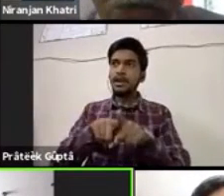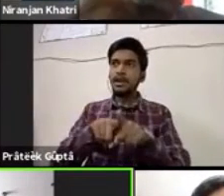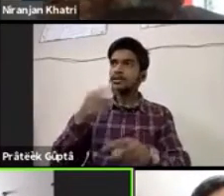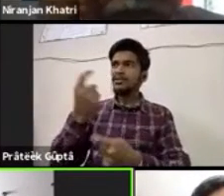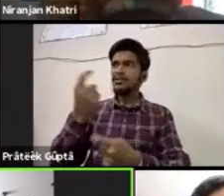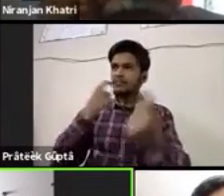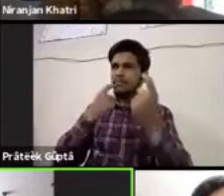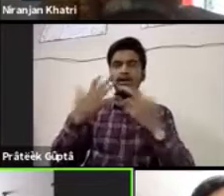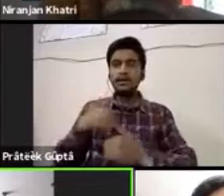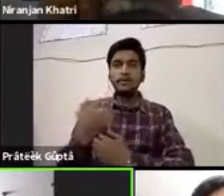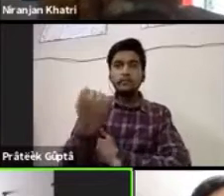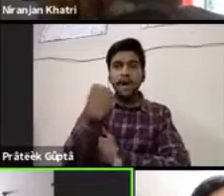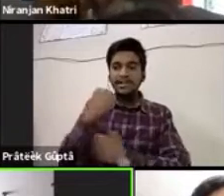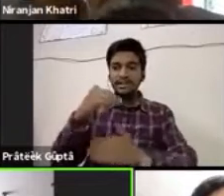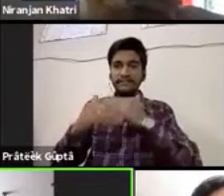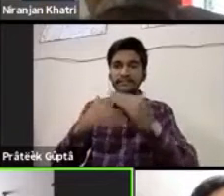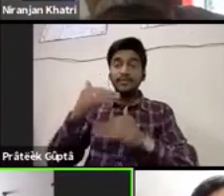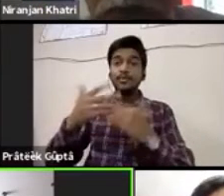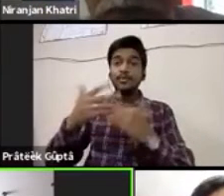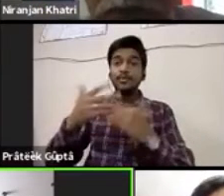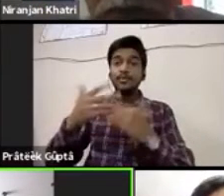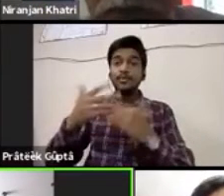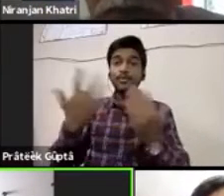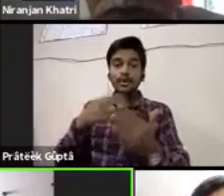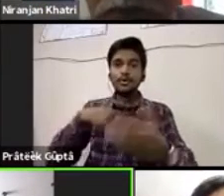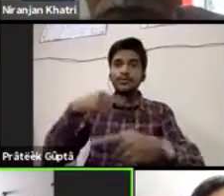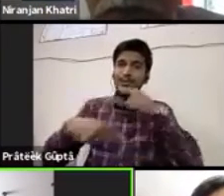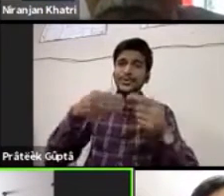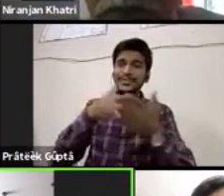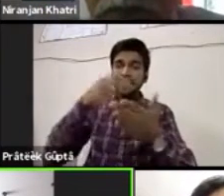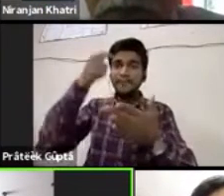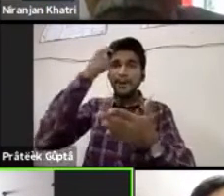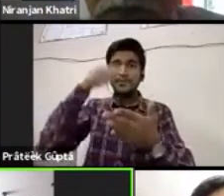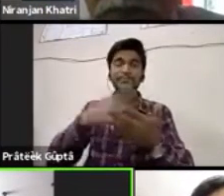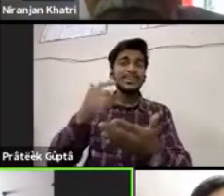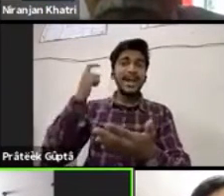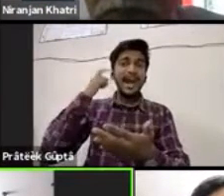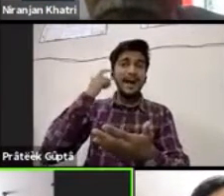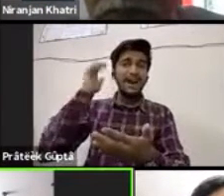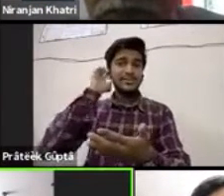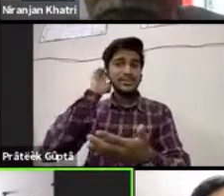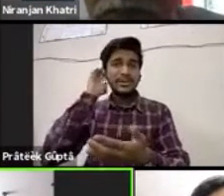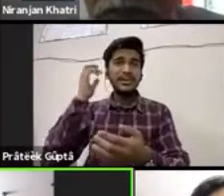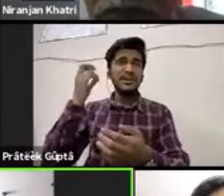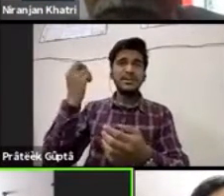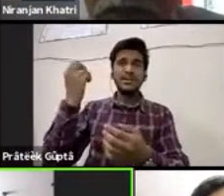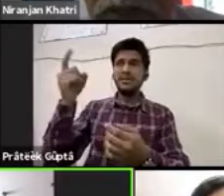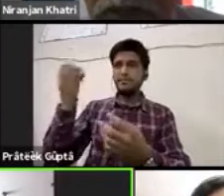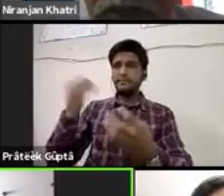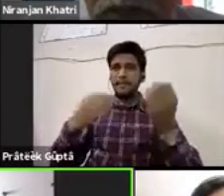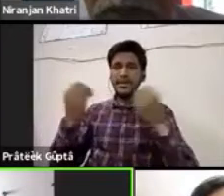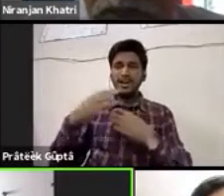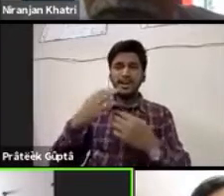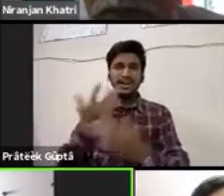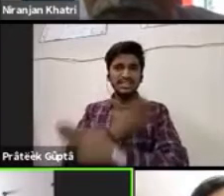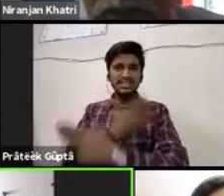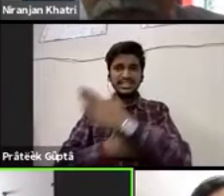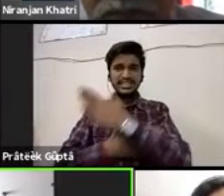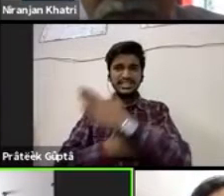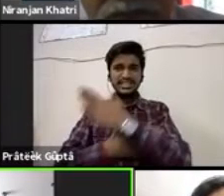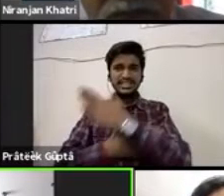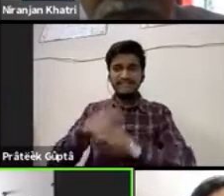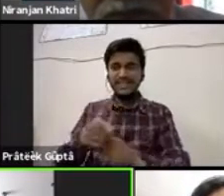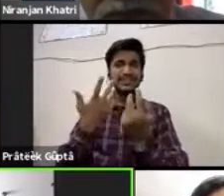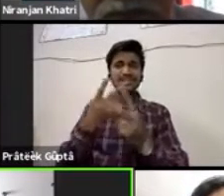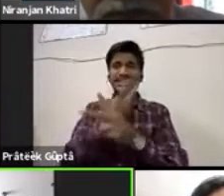रोज चैलेंजेस जो वॉकिंग टॉकिंग नॉर्मल सो कॉल्ड नॉर्मल लोग हैं वो जिंदगी में एक बार या दो